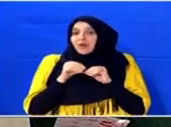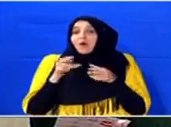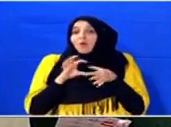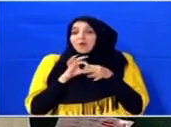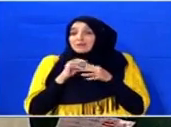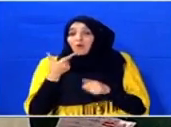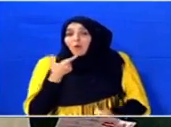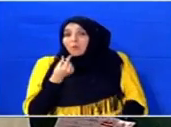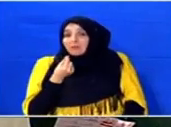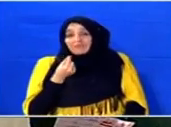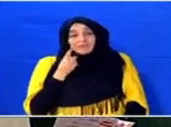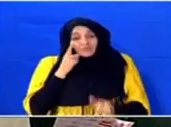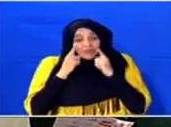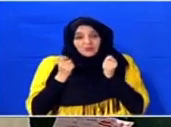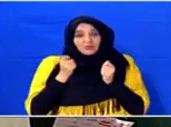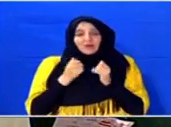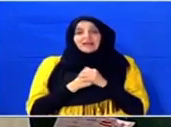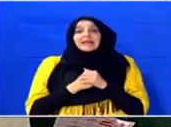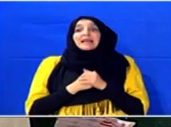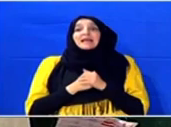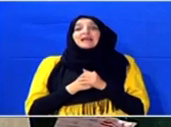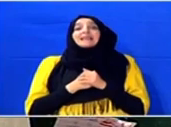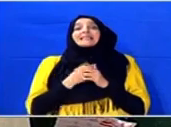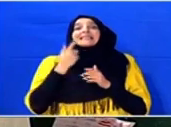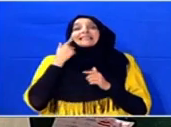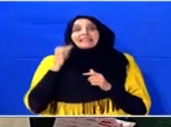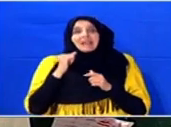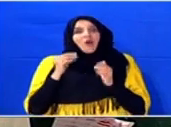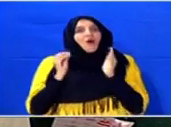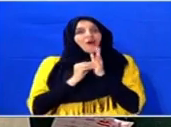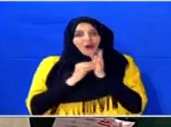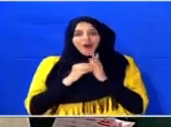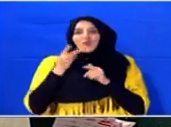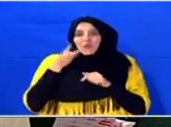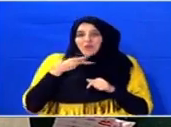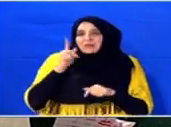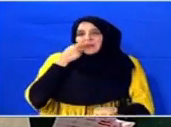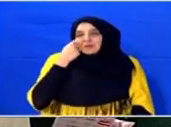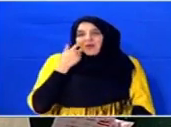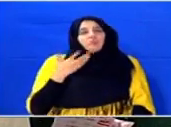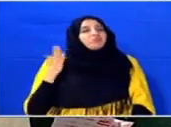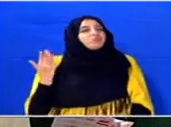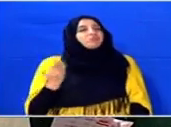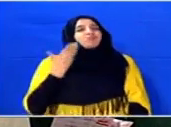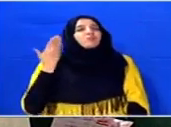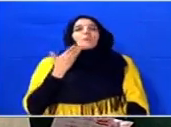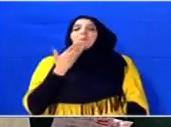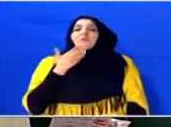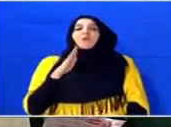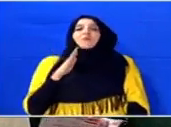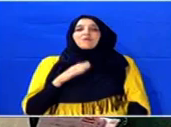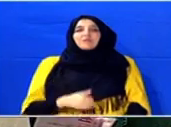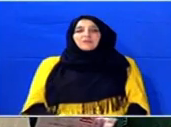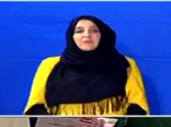واذا كانت التجربه حاضره سعه التجربه فذلك امر جميل